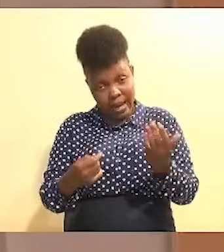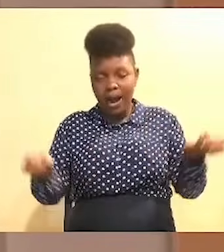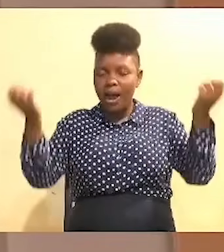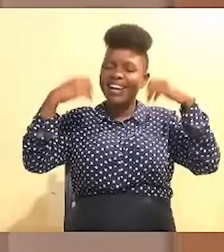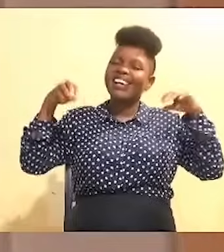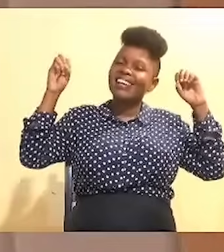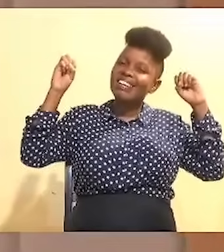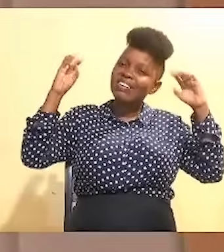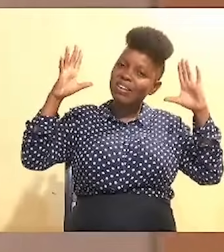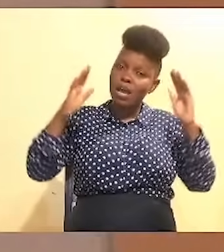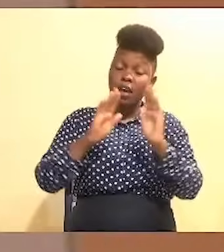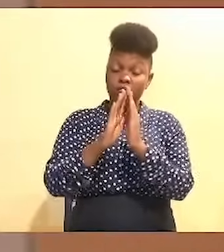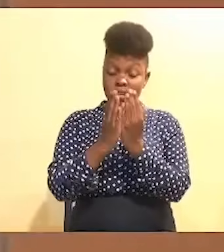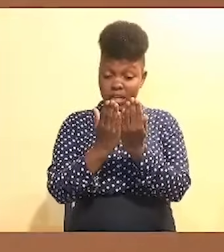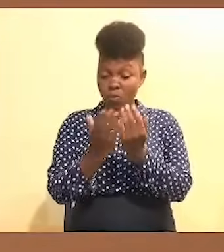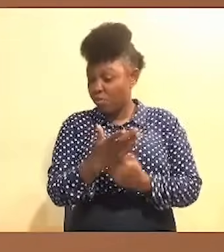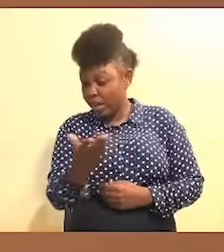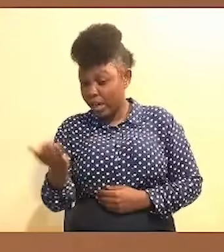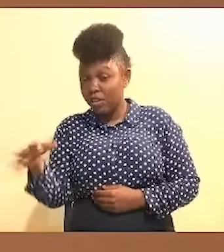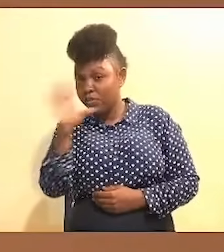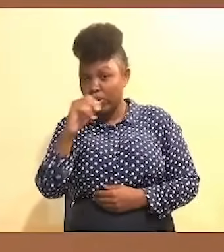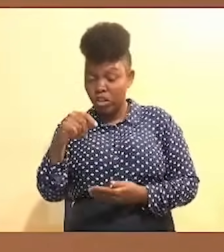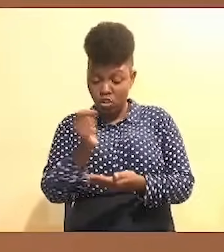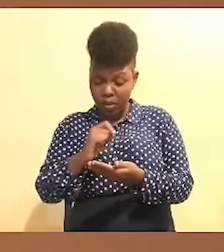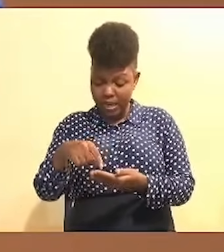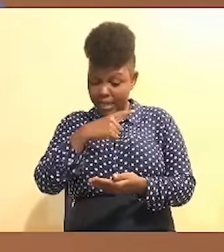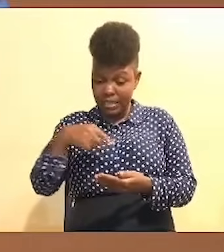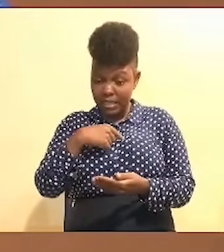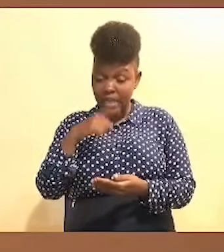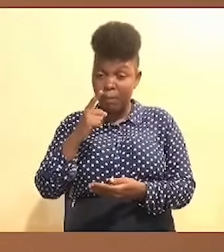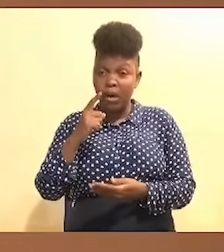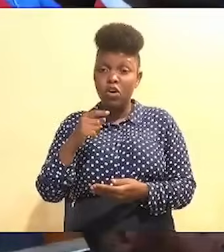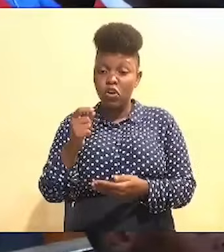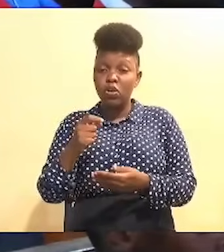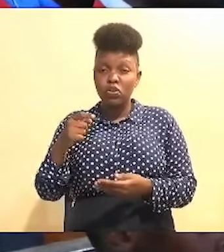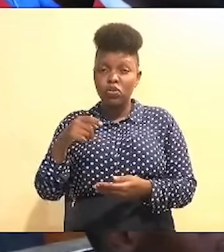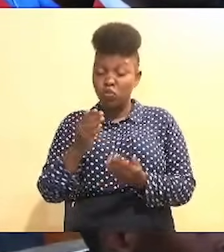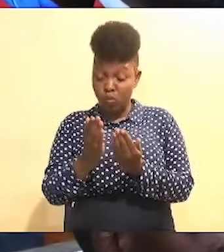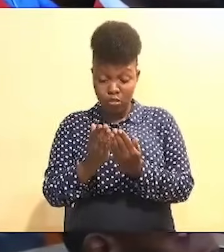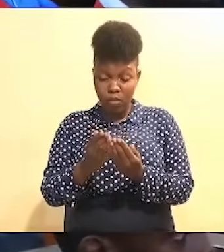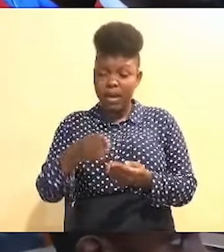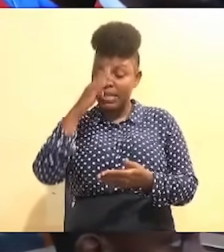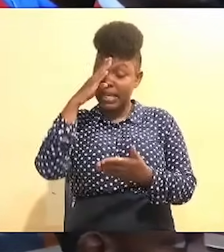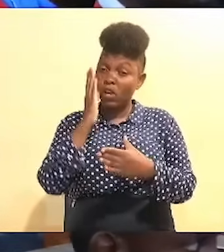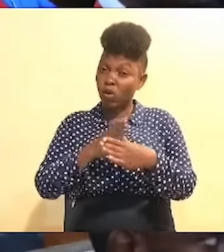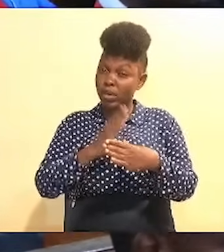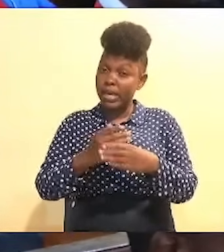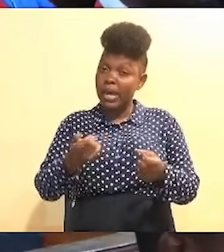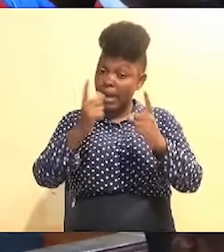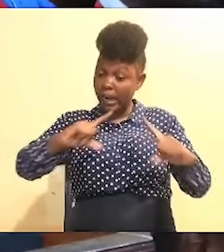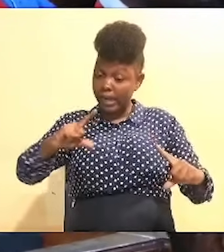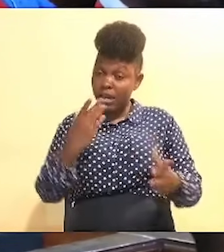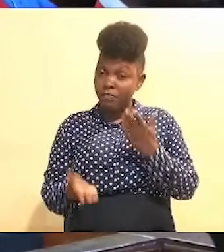Haleluya. Vitabu vingine vyote tutaviandika sisi ambao tumesoma hizo saikolojia tutaviandika, lakini vipimwe